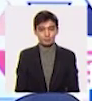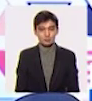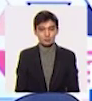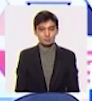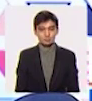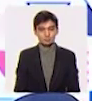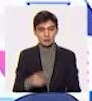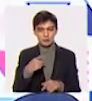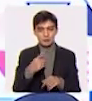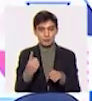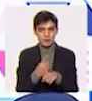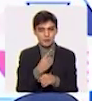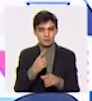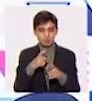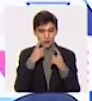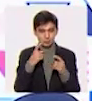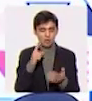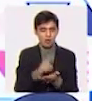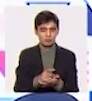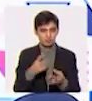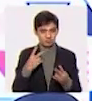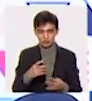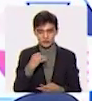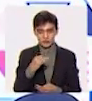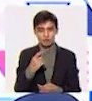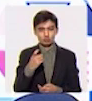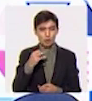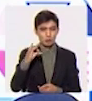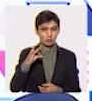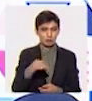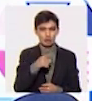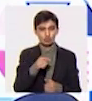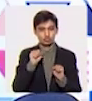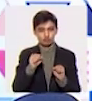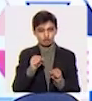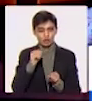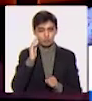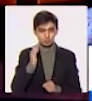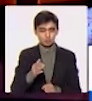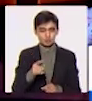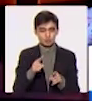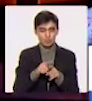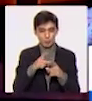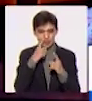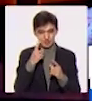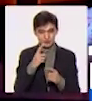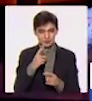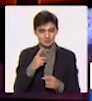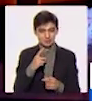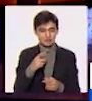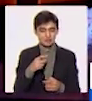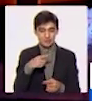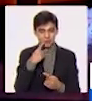конечно, не первая необходимость маски носить, потому что стопроцентно, что защитит маска, это нигде